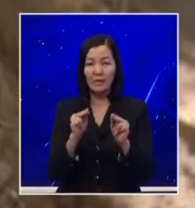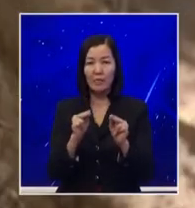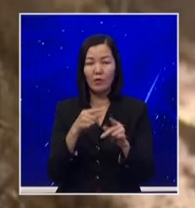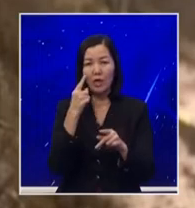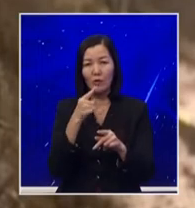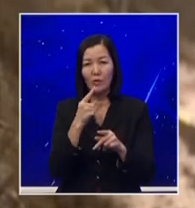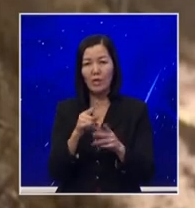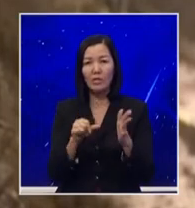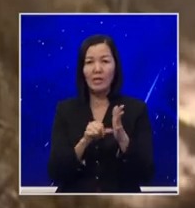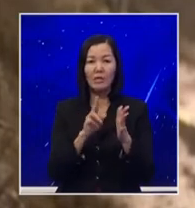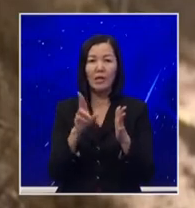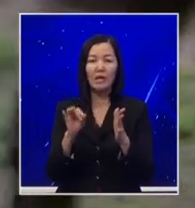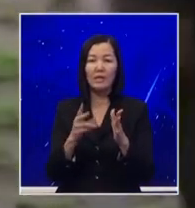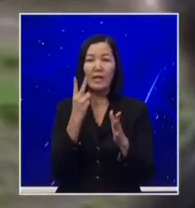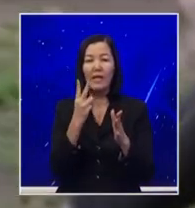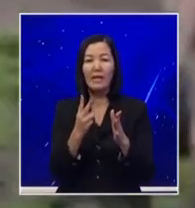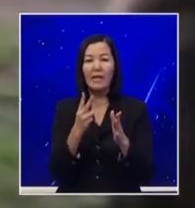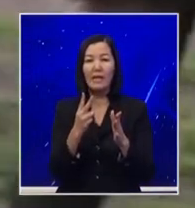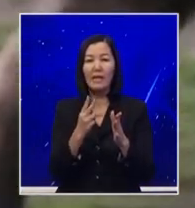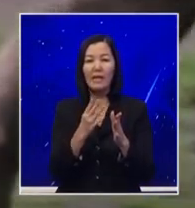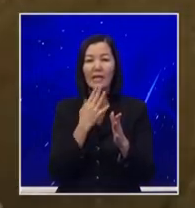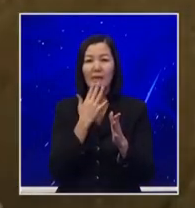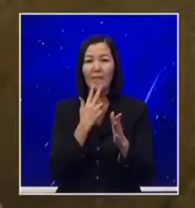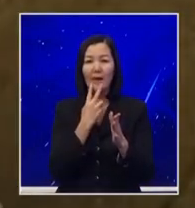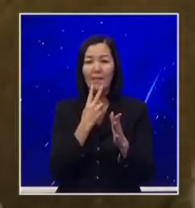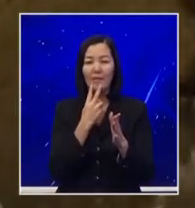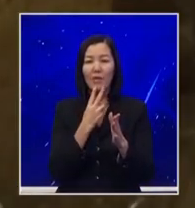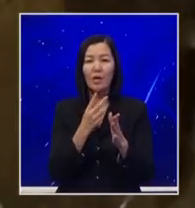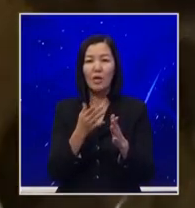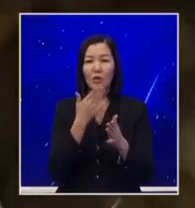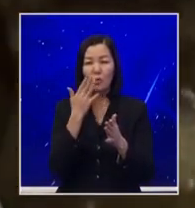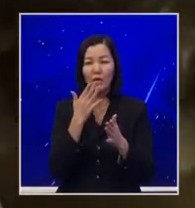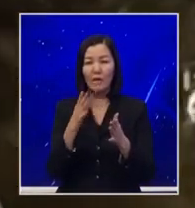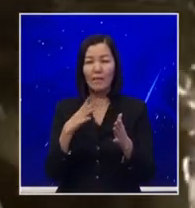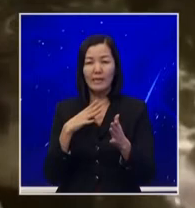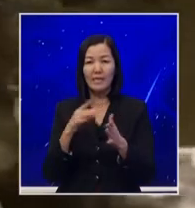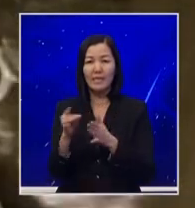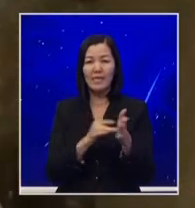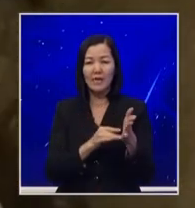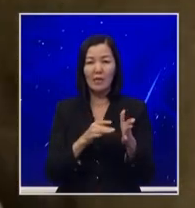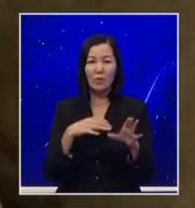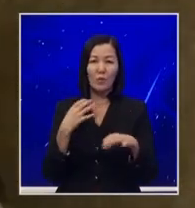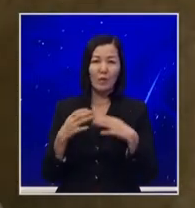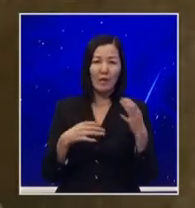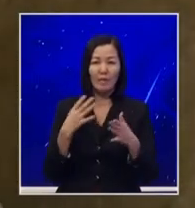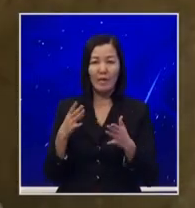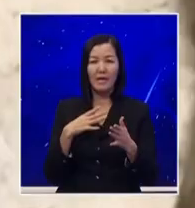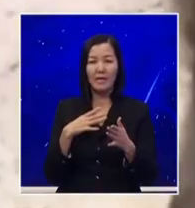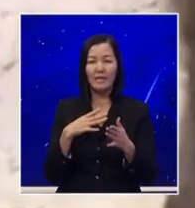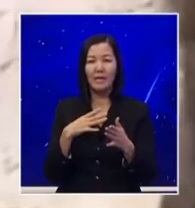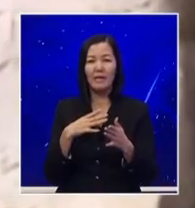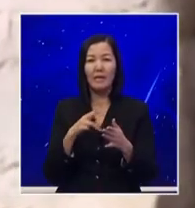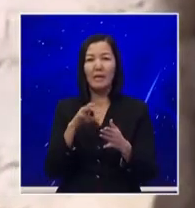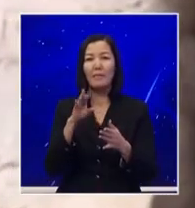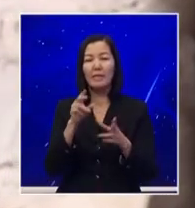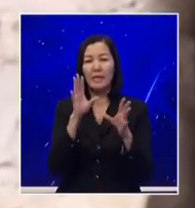Айтуларынша, 6 қаңтарда 2 горилла жөтеле бастаған. Мұны байқаған зоопарк кезекшілері бірден дабыл қаққан. Көп ұзамай хайуандардан